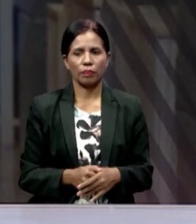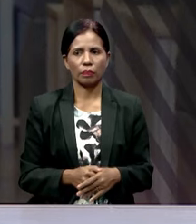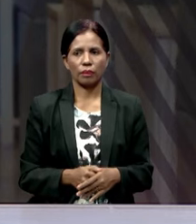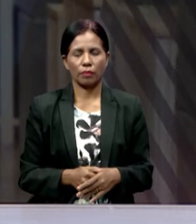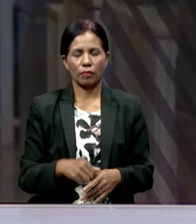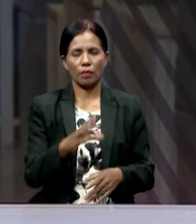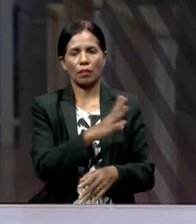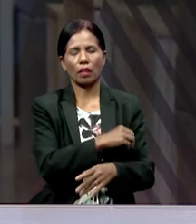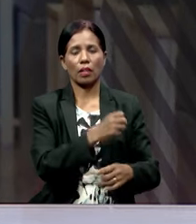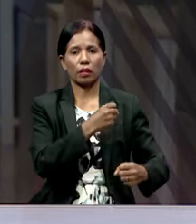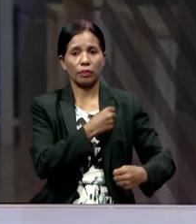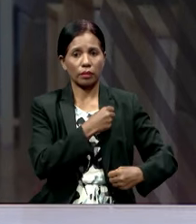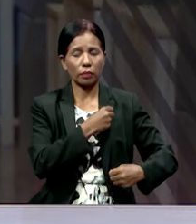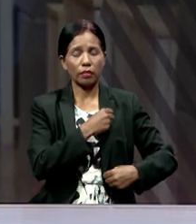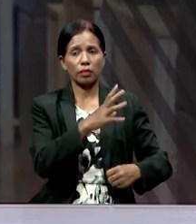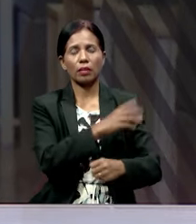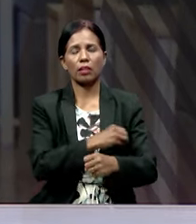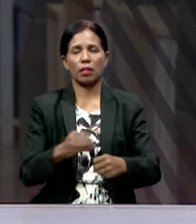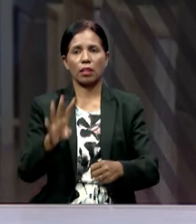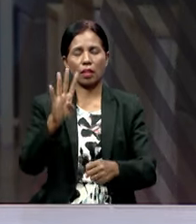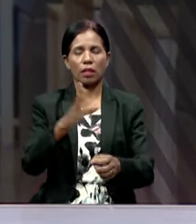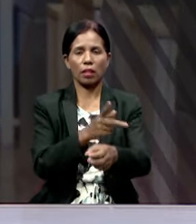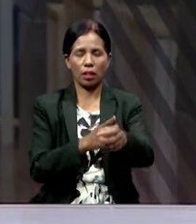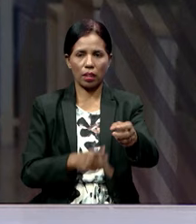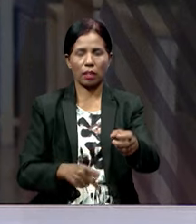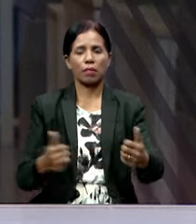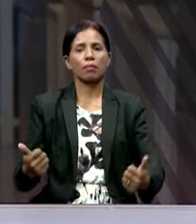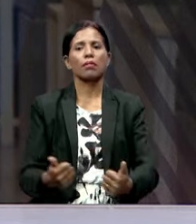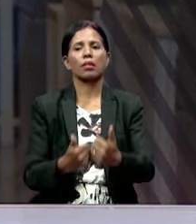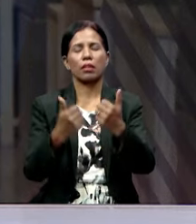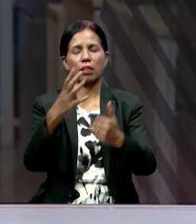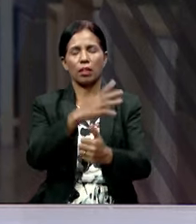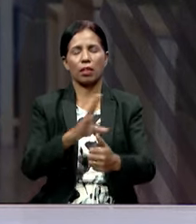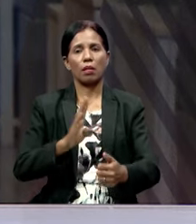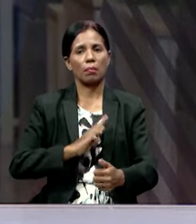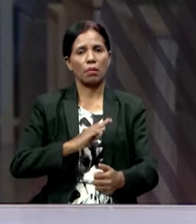Forse na valt nein hat kanek, tamba het an accidente i aria bukoli baukau.